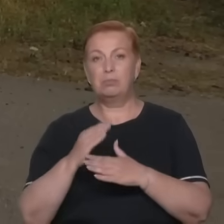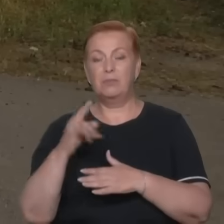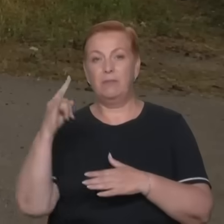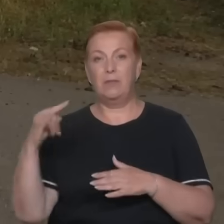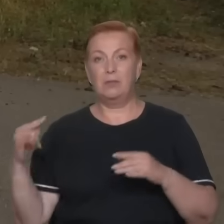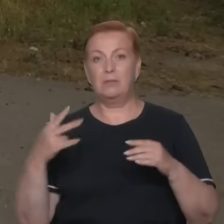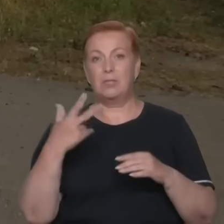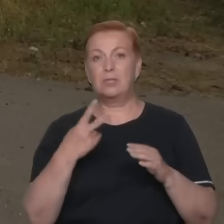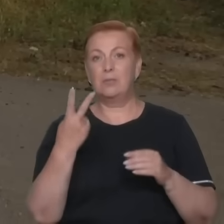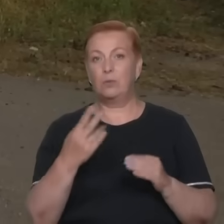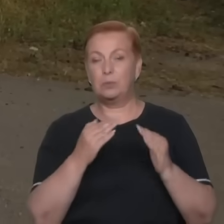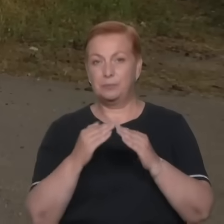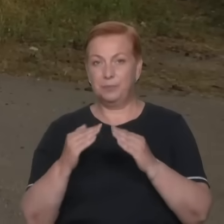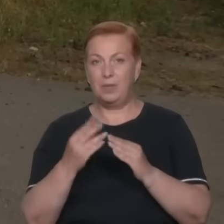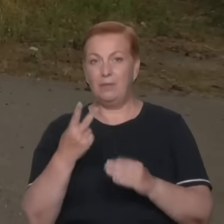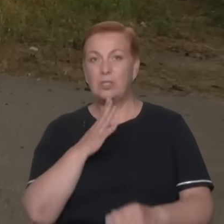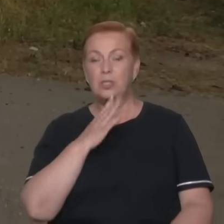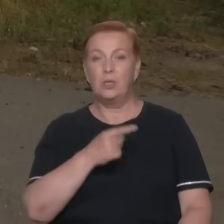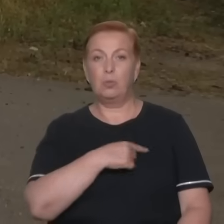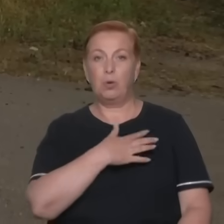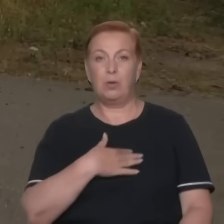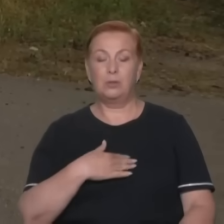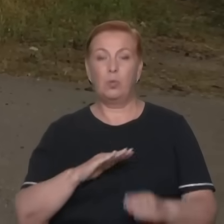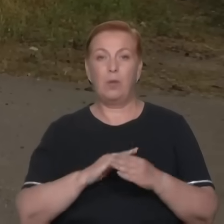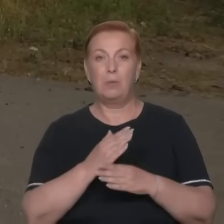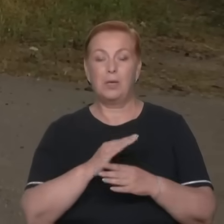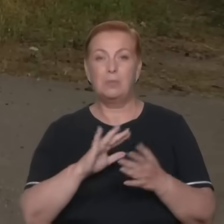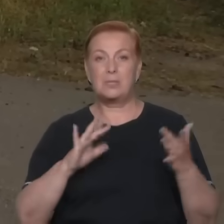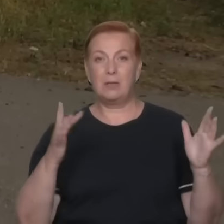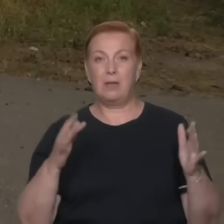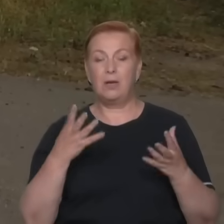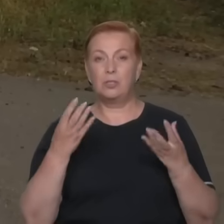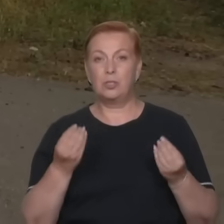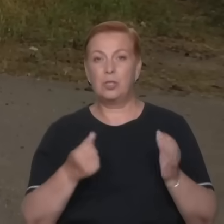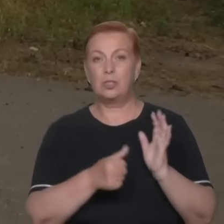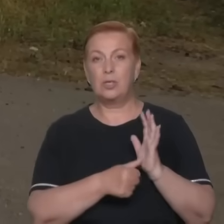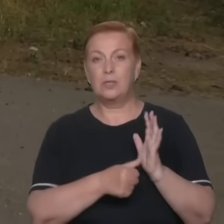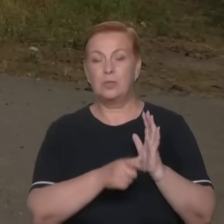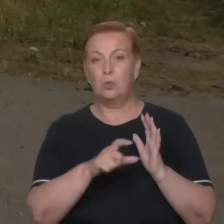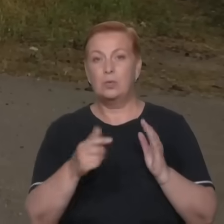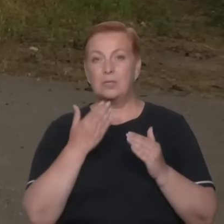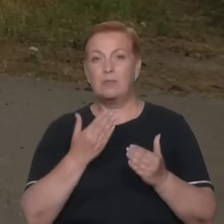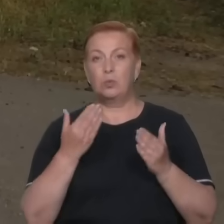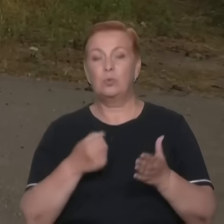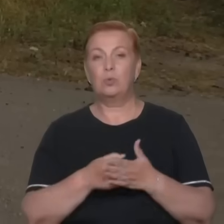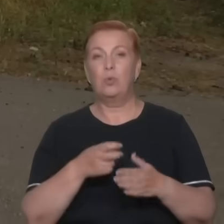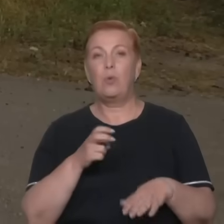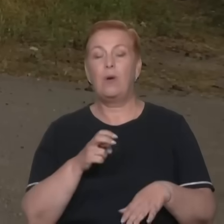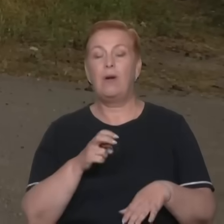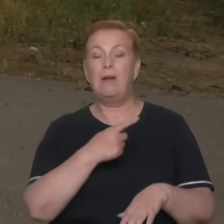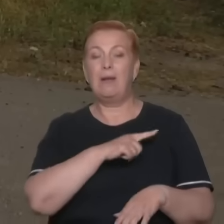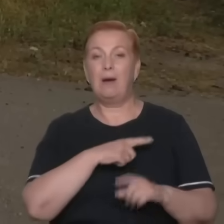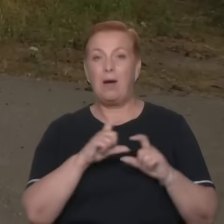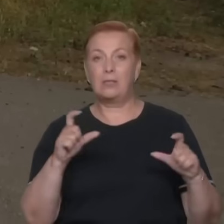32 домоволодіннях. Дві жінки поранено уламками скла, ще шестеро людей звернулись до лікарні в шоковому